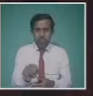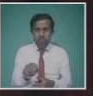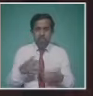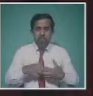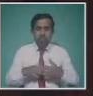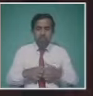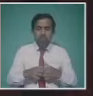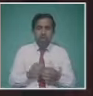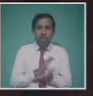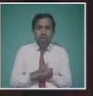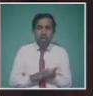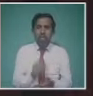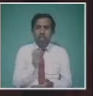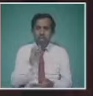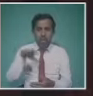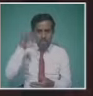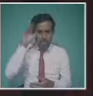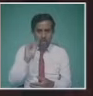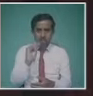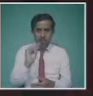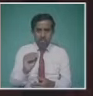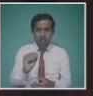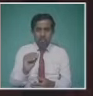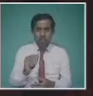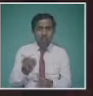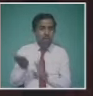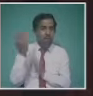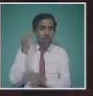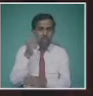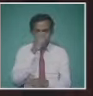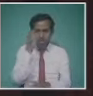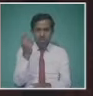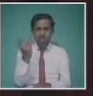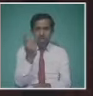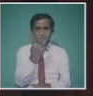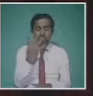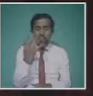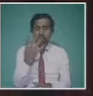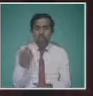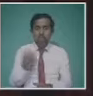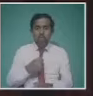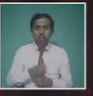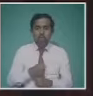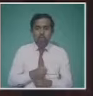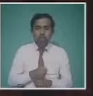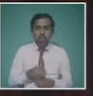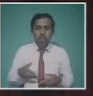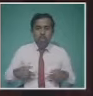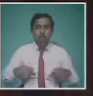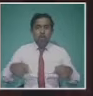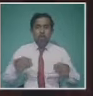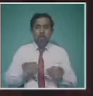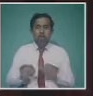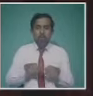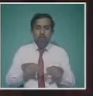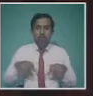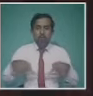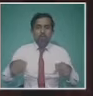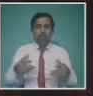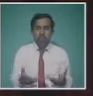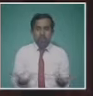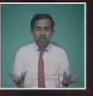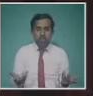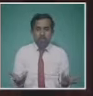අර්බුදයේ සැබෑදික බල්ල තේරුම් අරගන්න පුළුවන් නම් මේ ගත වෙච්ච මාස 3-4ක කාල සීමාව තුළ මේ අලුත් ආණ්ඩුවේ ගමන් මග මේ වාගේ ගමන් මගක් වෙන්න